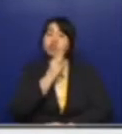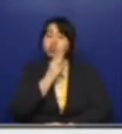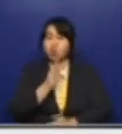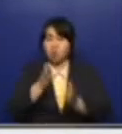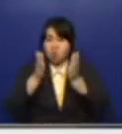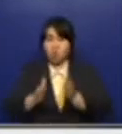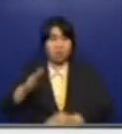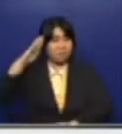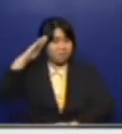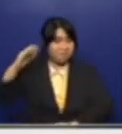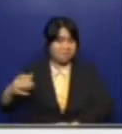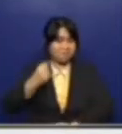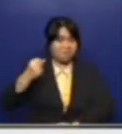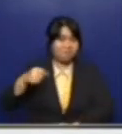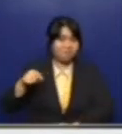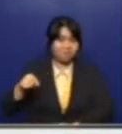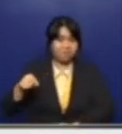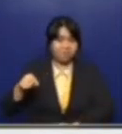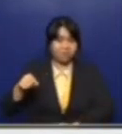การ